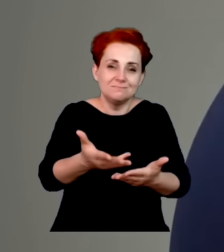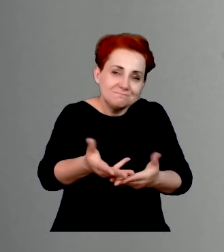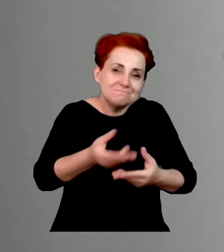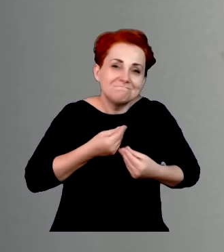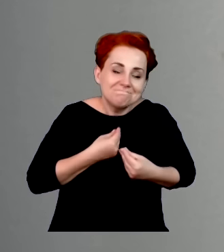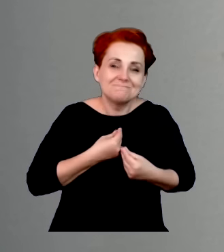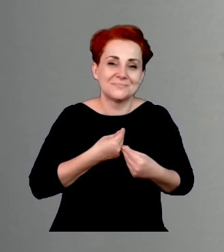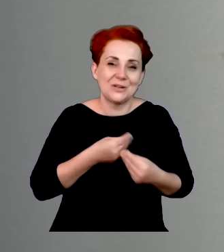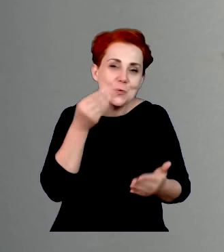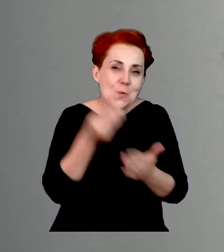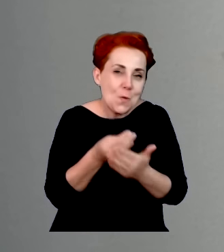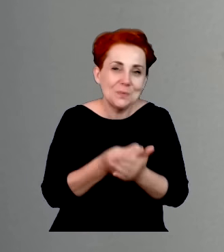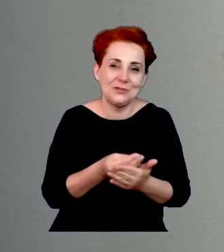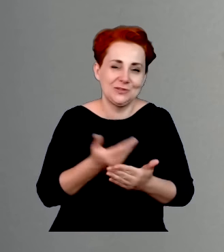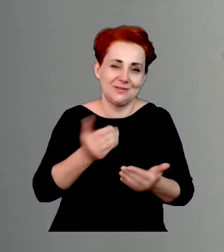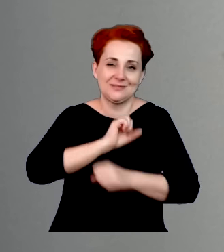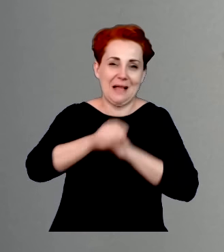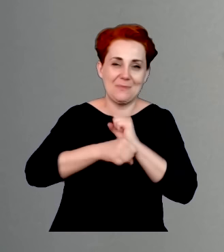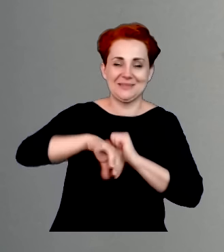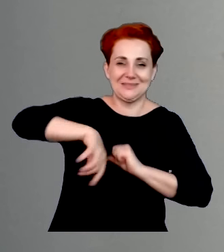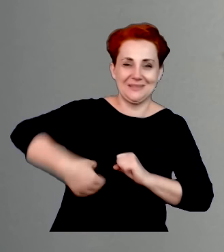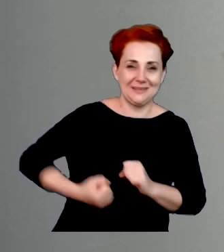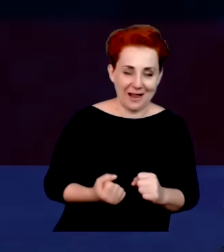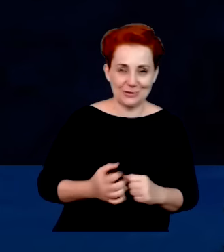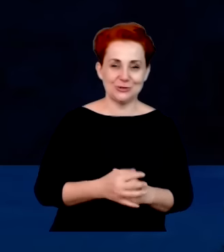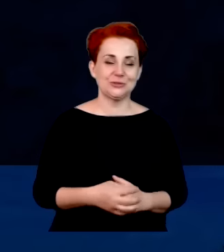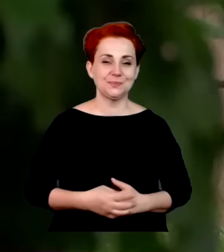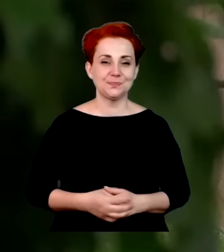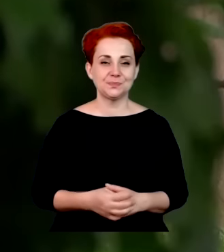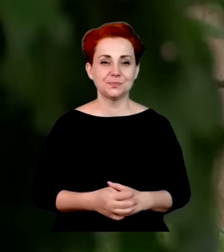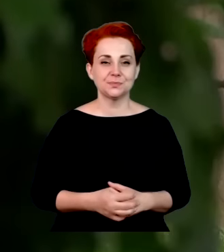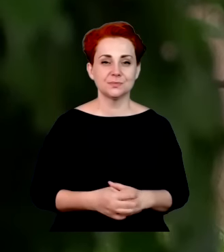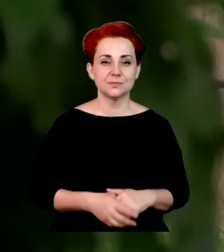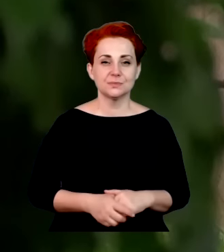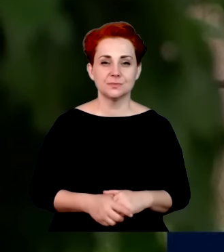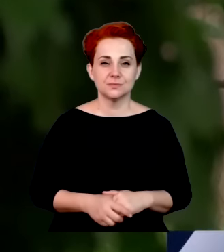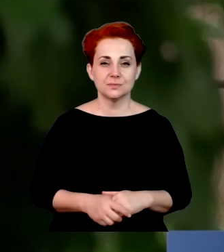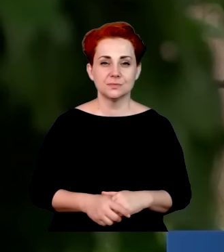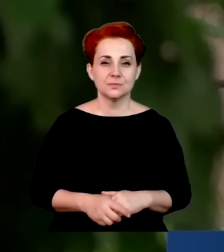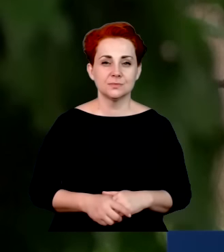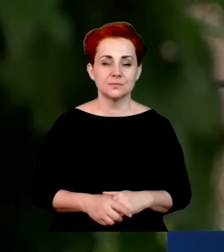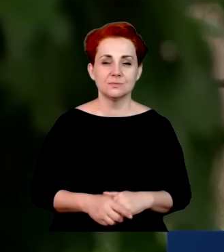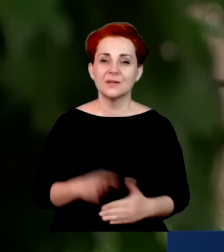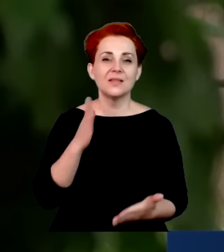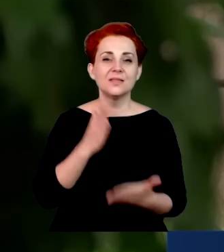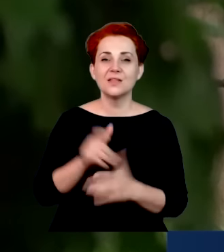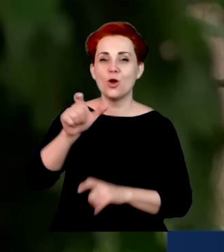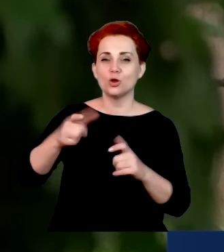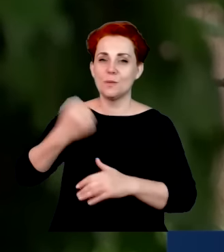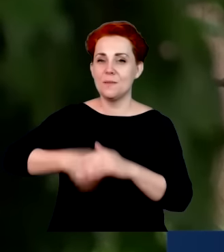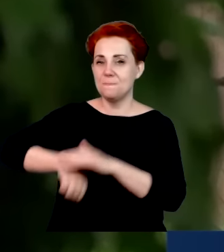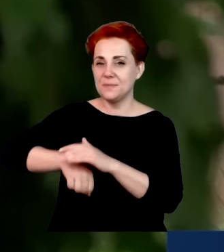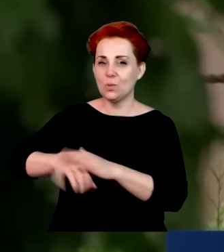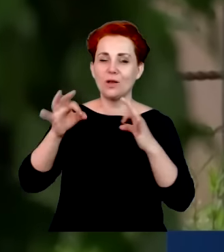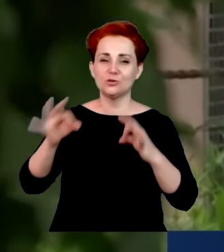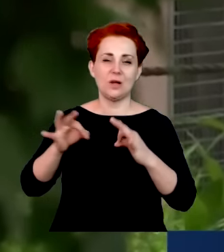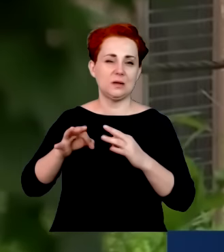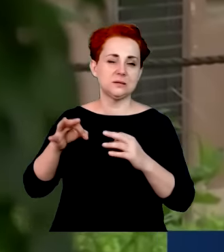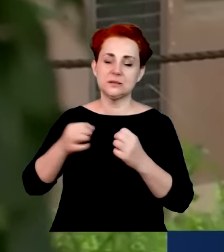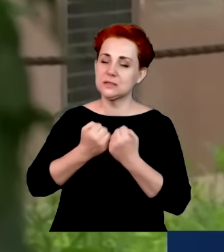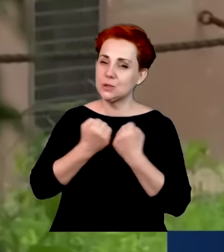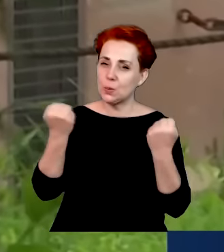poprzednicy, a kupić za odpowiednią sumę pieniędzy. Nie tylko piłkarze mają teraz intensywny czas, bo